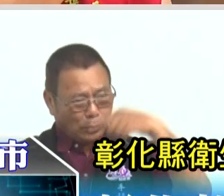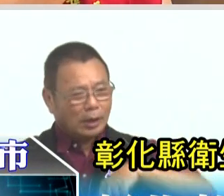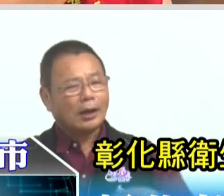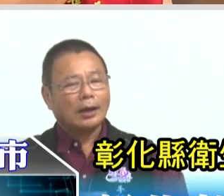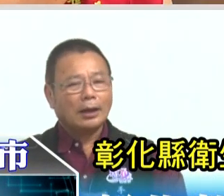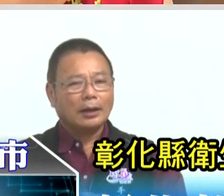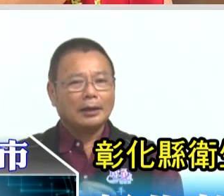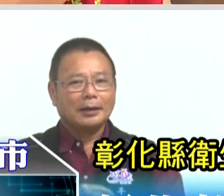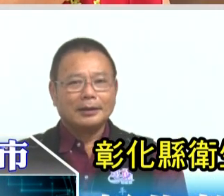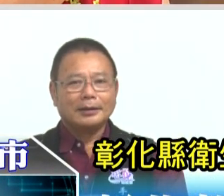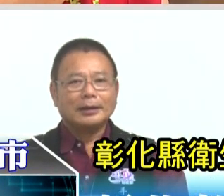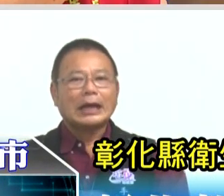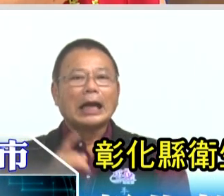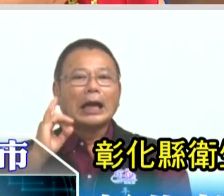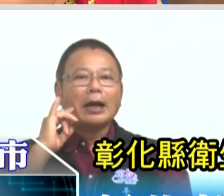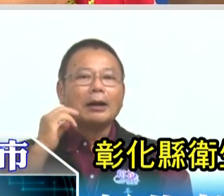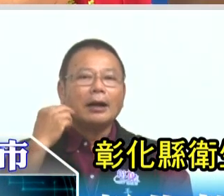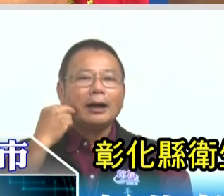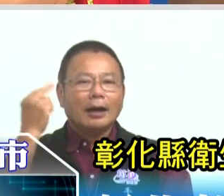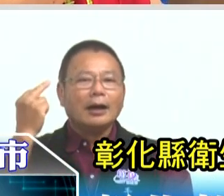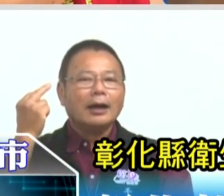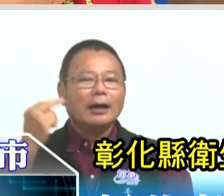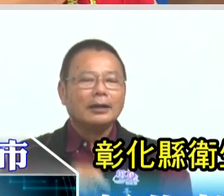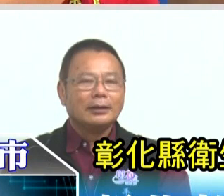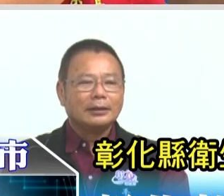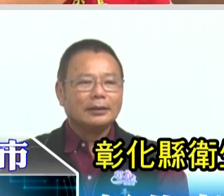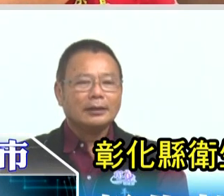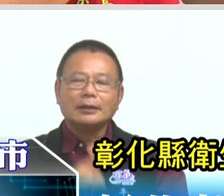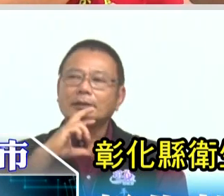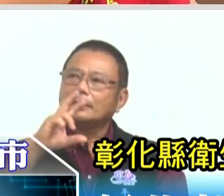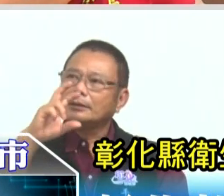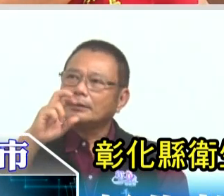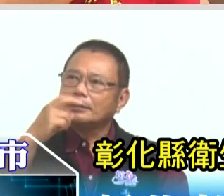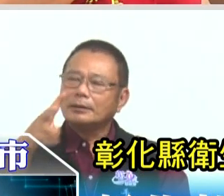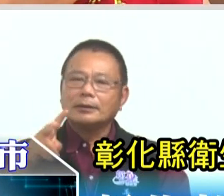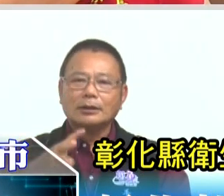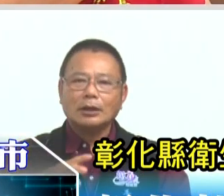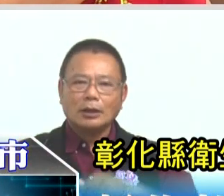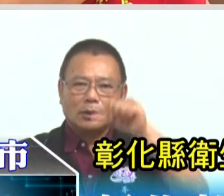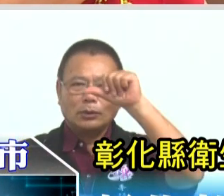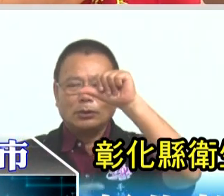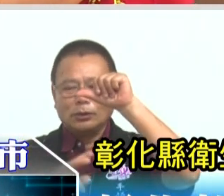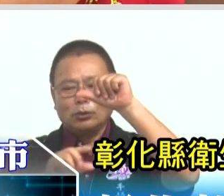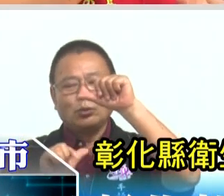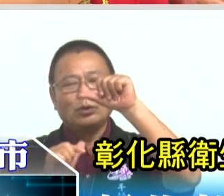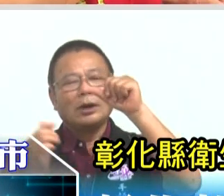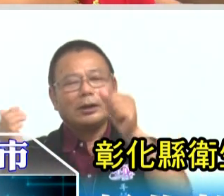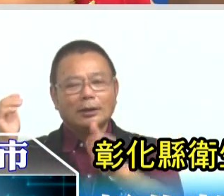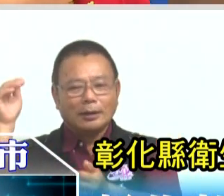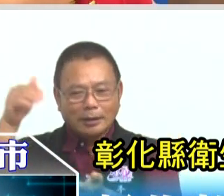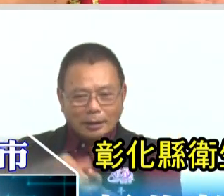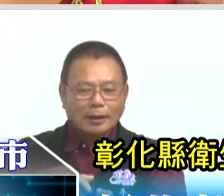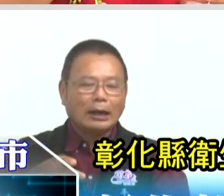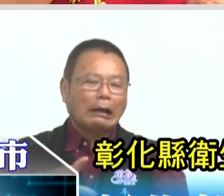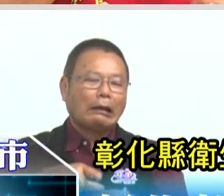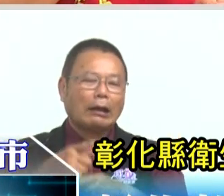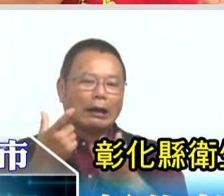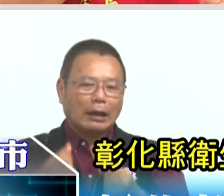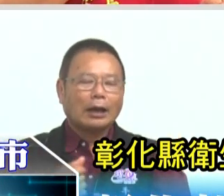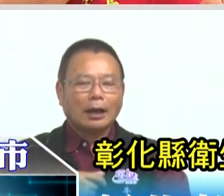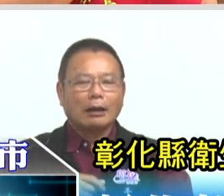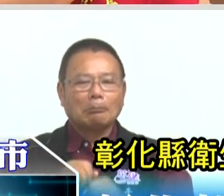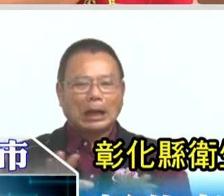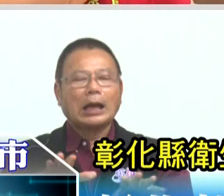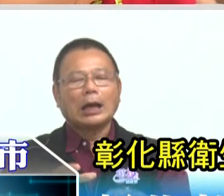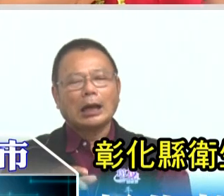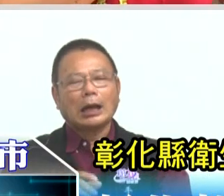是这个妈妈的哥哥，72岁，刚好5月15到他家中，所以同一时间他也感